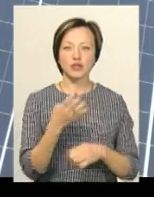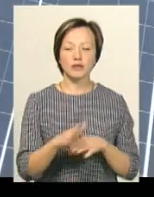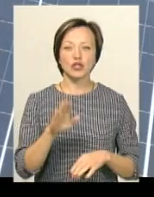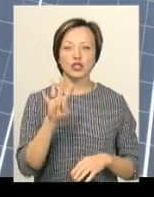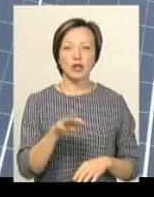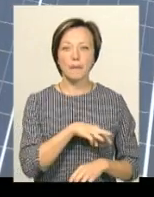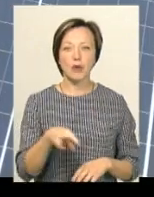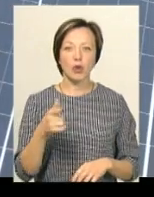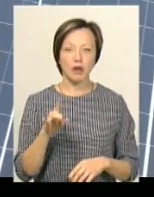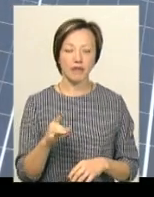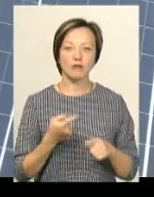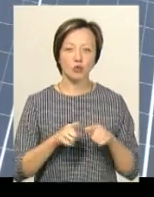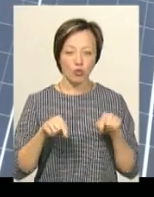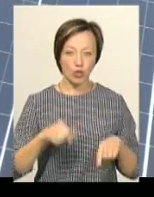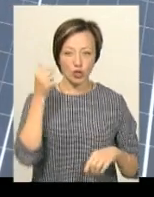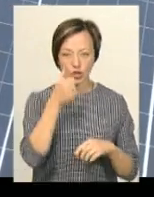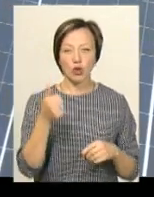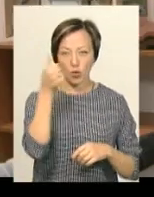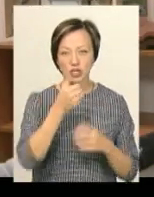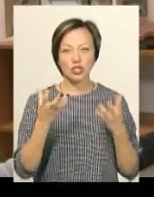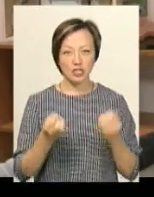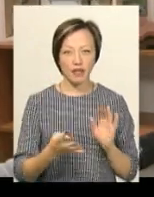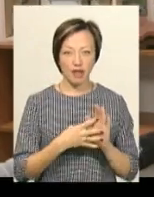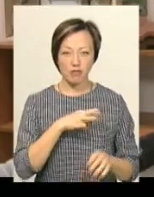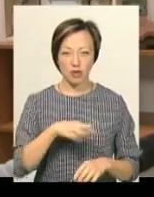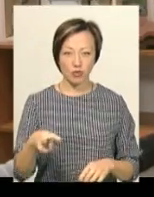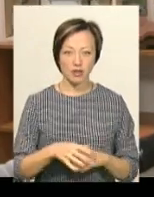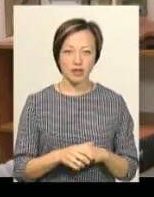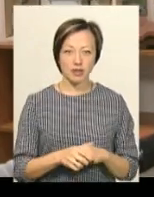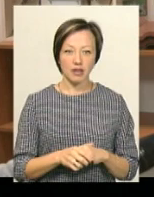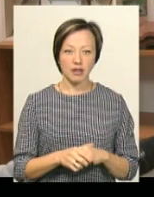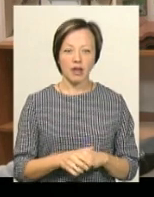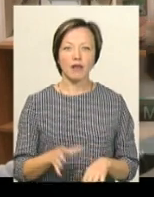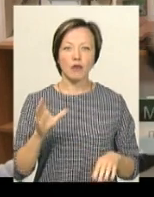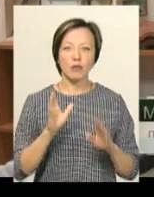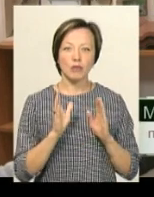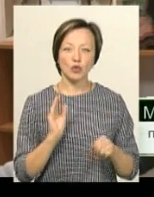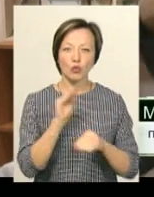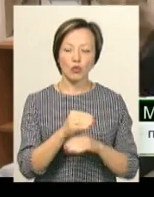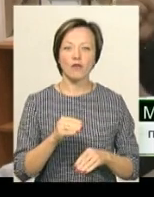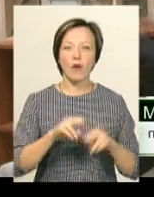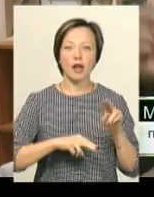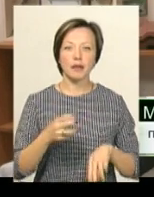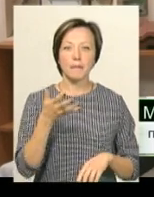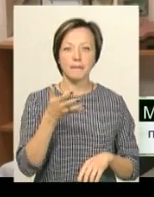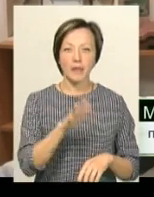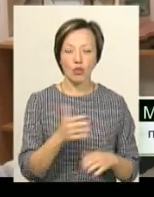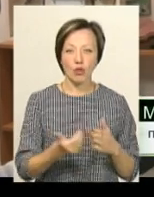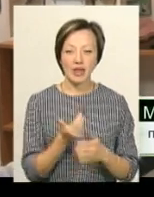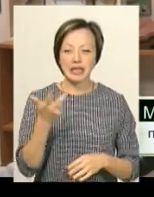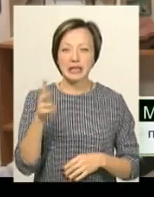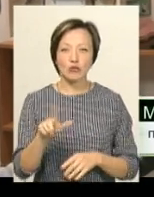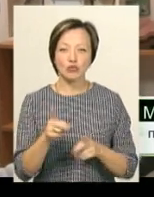мільйони гривень. У цьому – ще 9 мільйонів. Думаємо побудувати ще нових 5 станцій і добудувати 3 ті, які є.